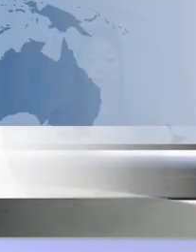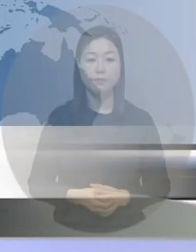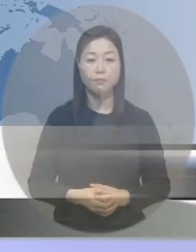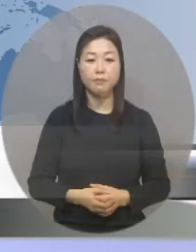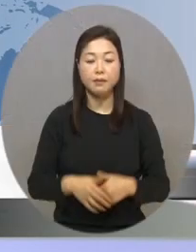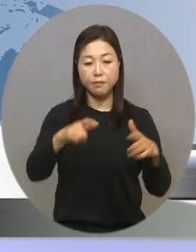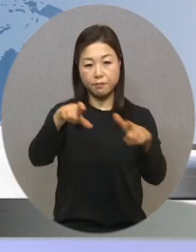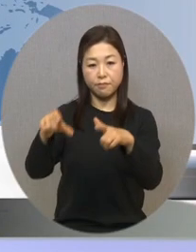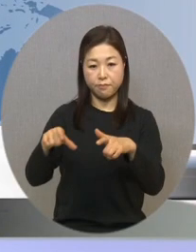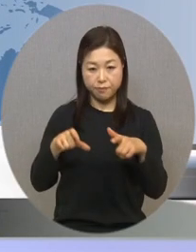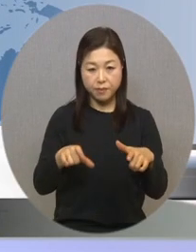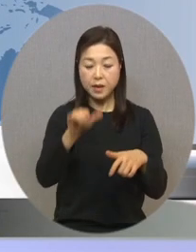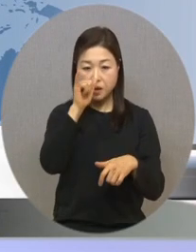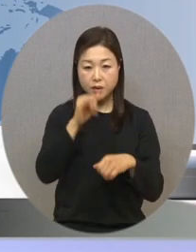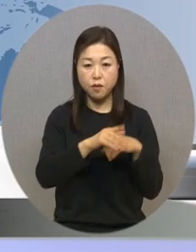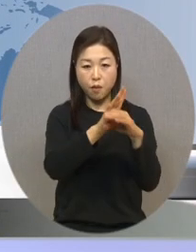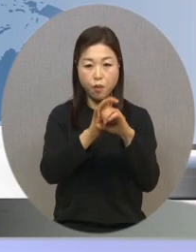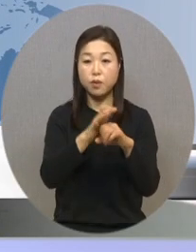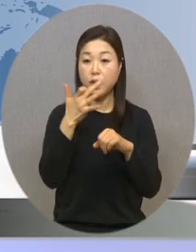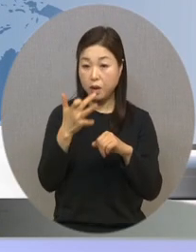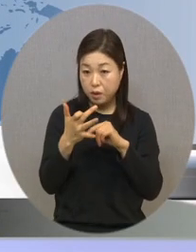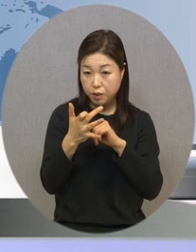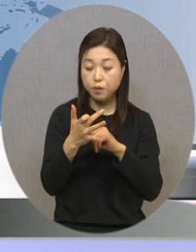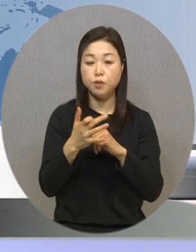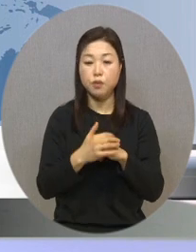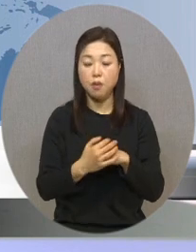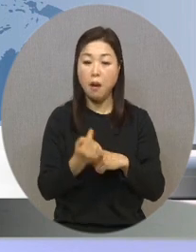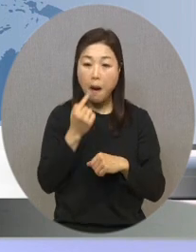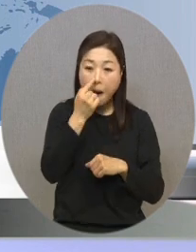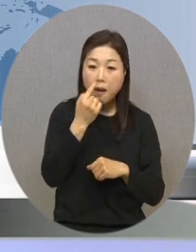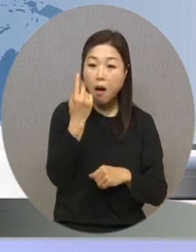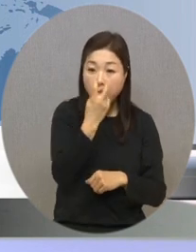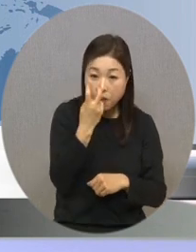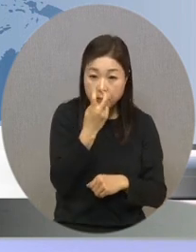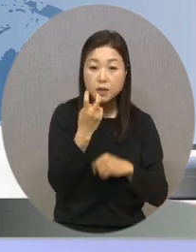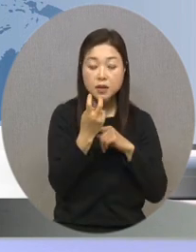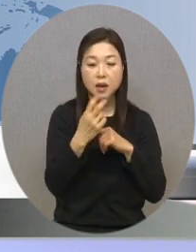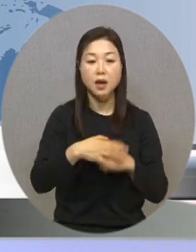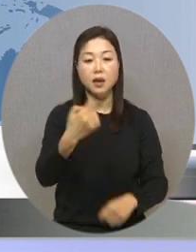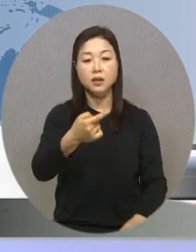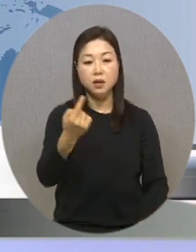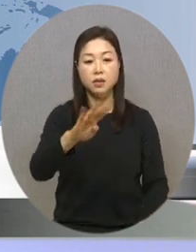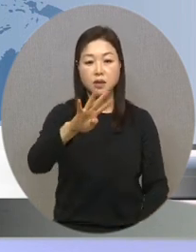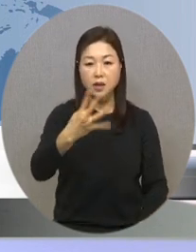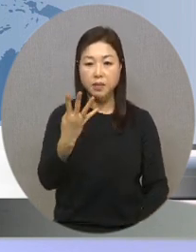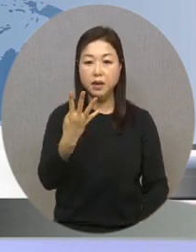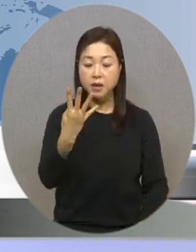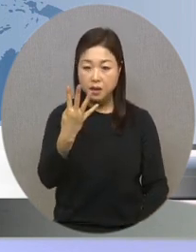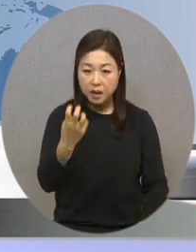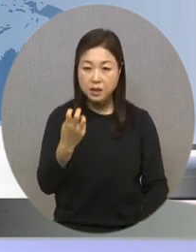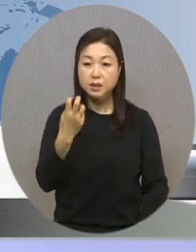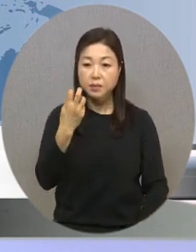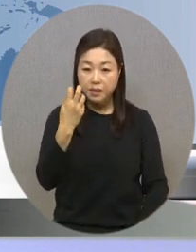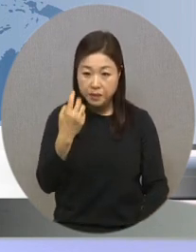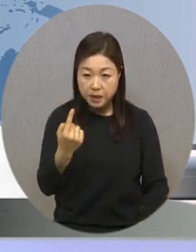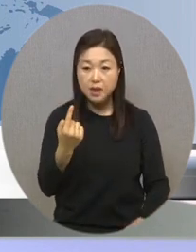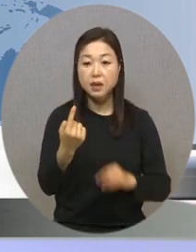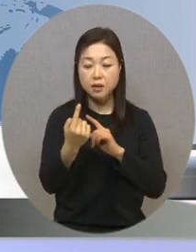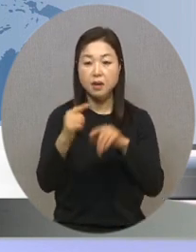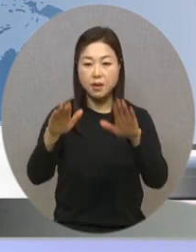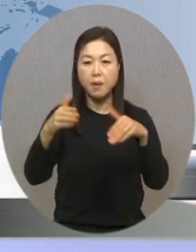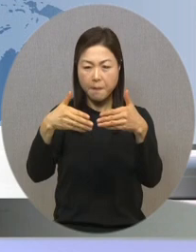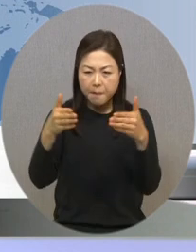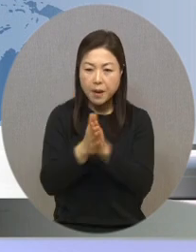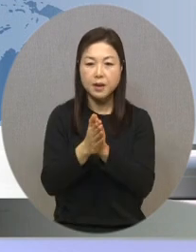지역 곳곳마다 자리했던 코로나19 선별진료소. 1441일 만에 선별진료소가 운영을